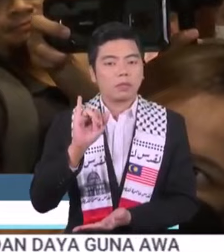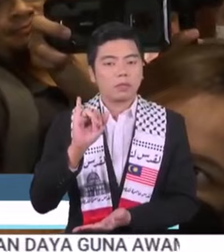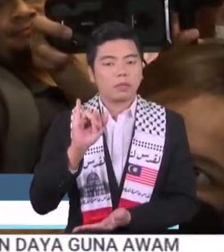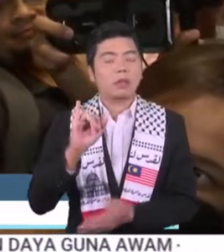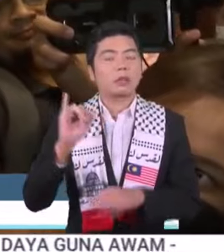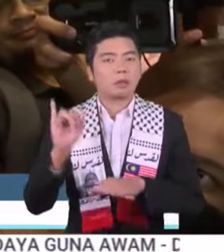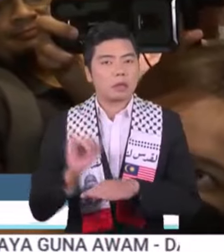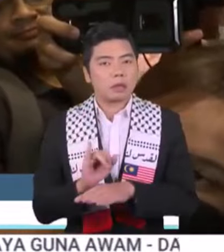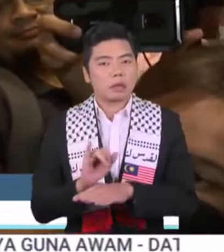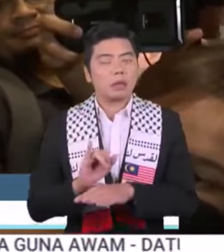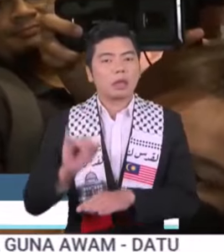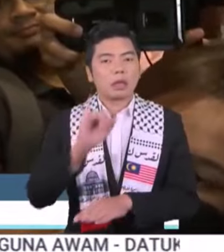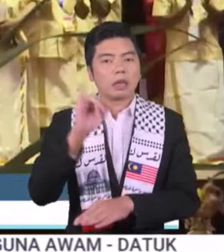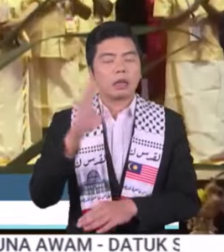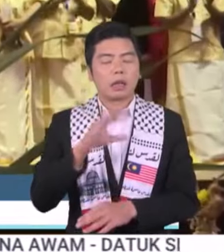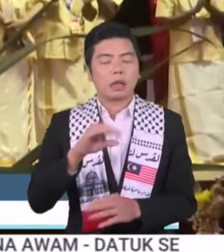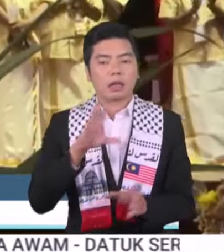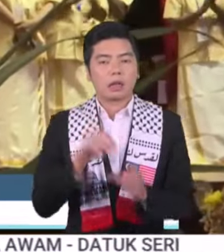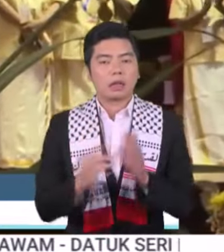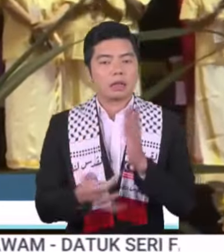universiti teknikal di India.